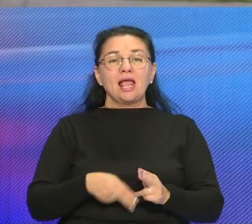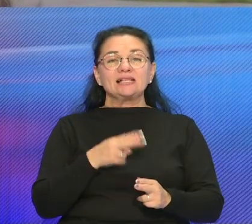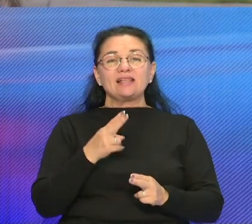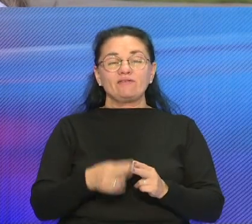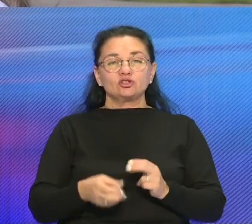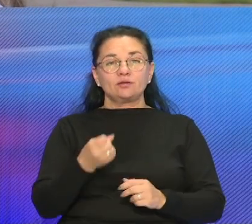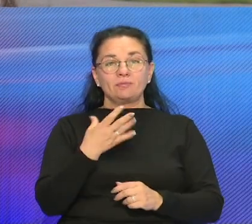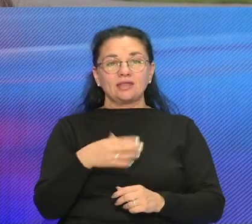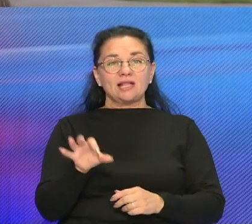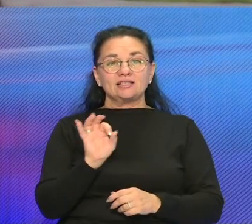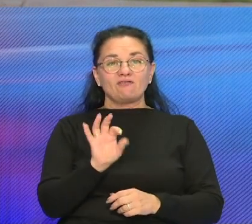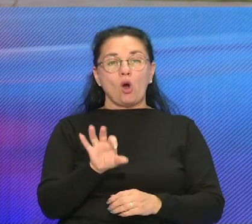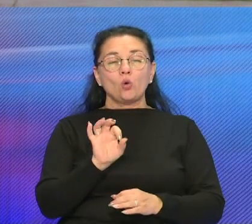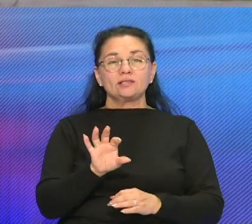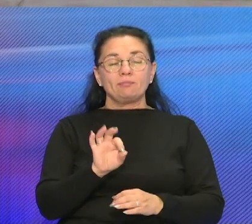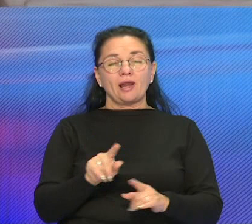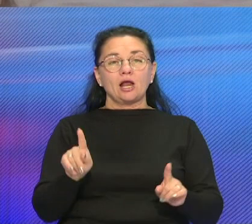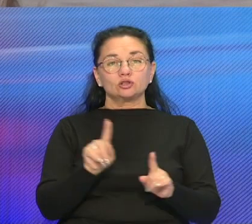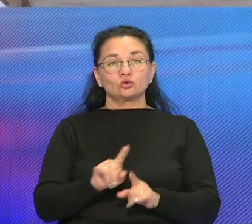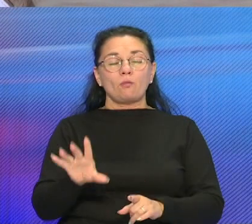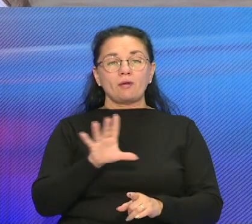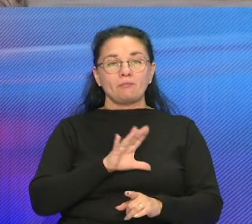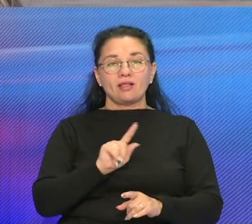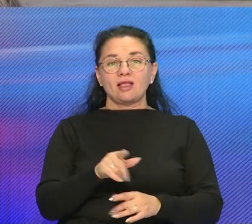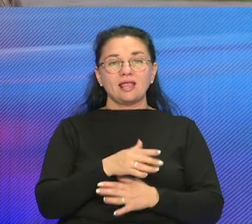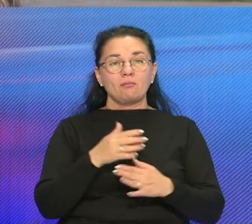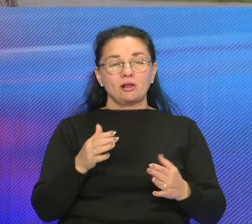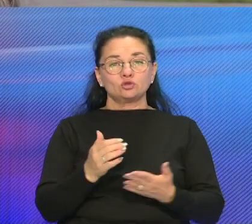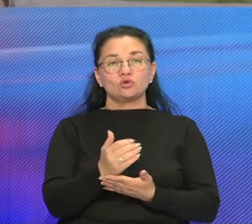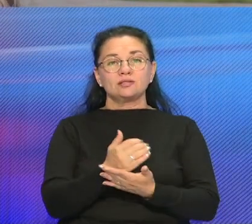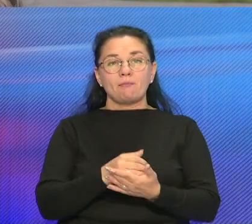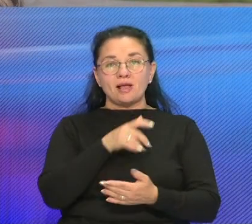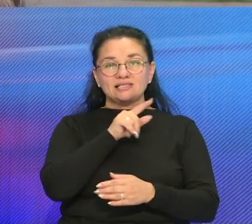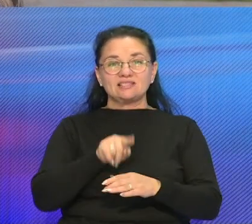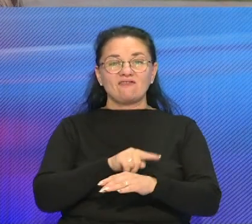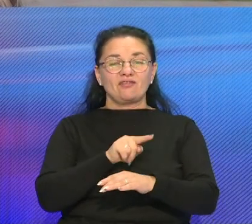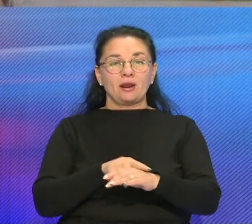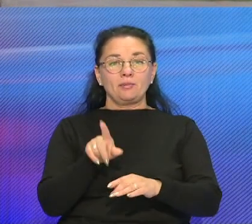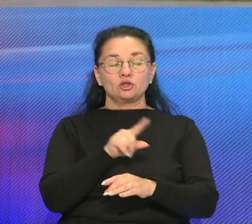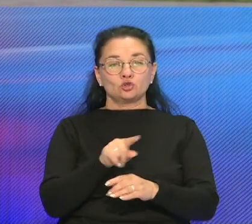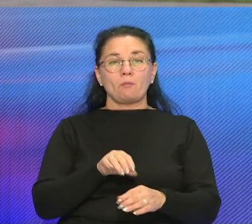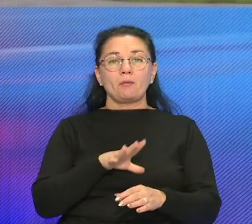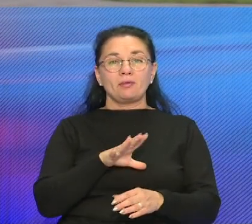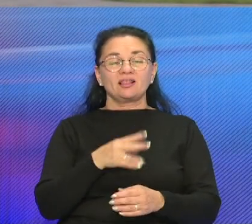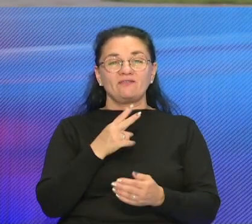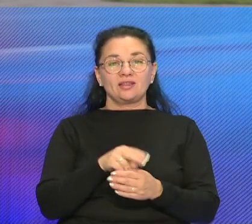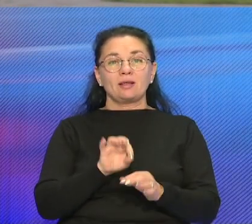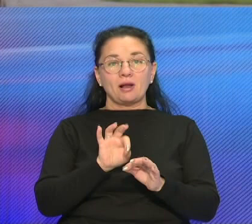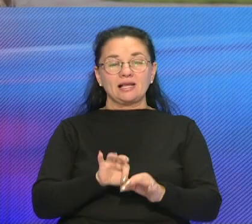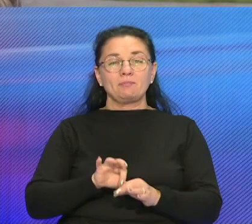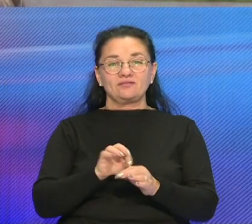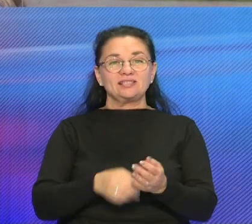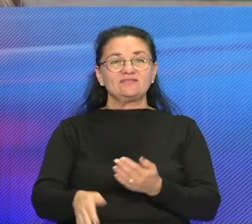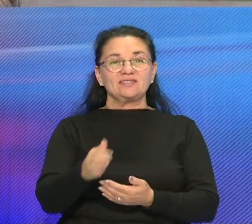15 октября, для того, чтобы у нас был небольшой, скажем так, запас времени, для того, чтобы подвести итоги и определить уже на уровне области